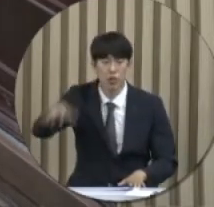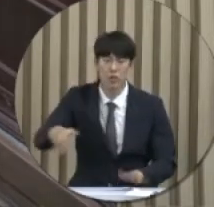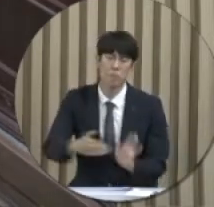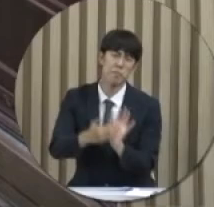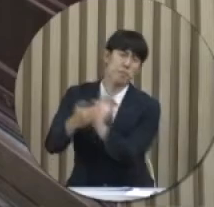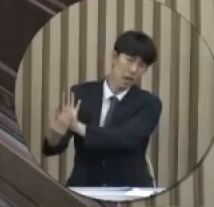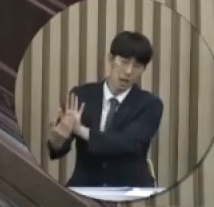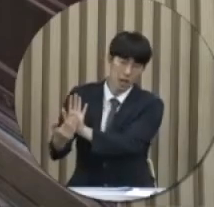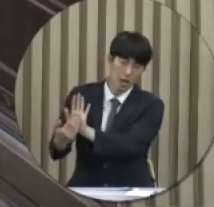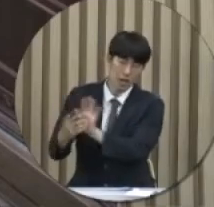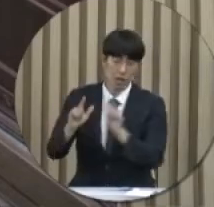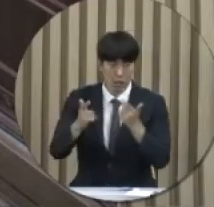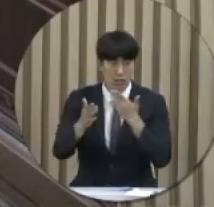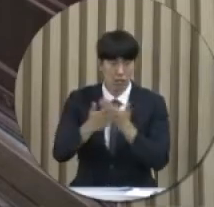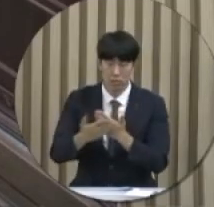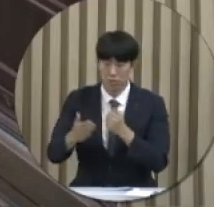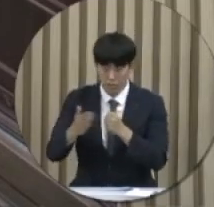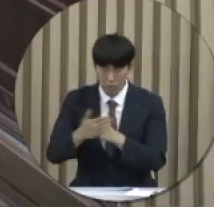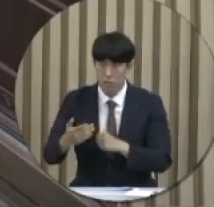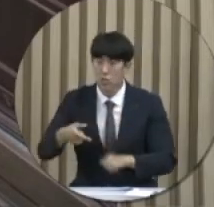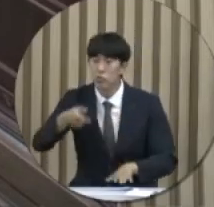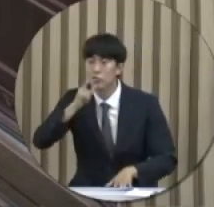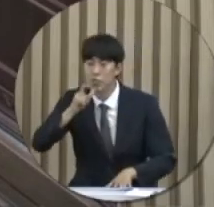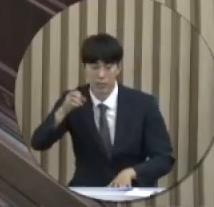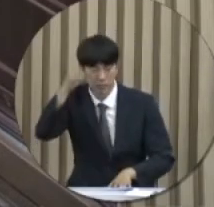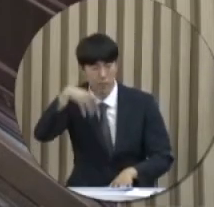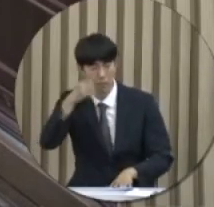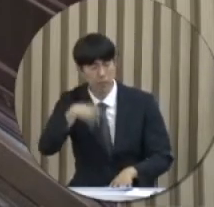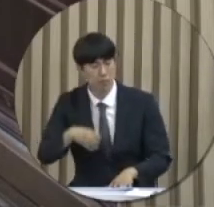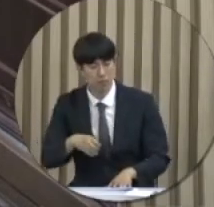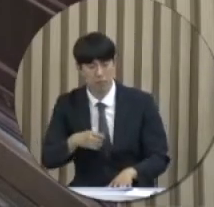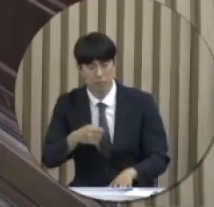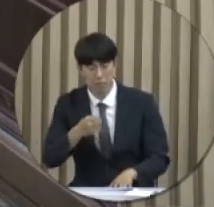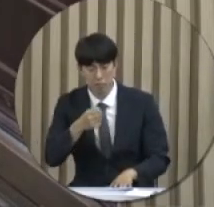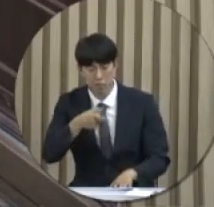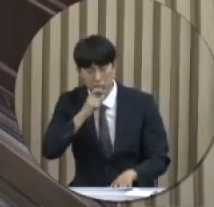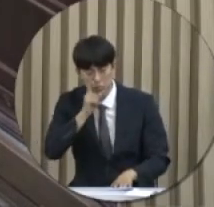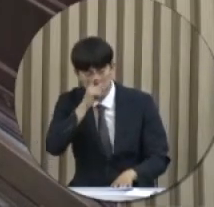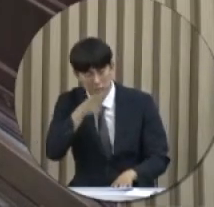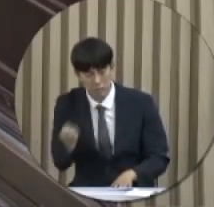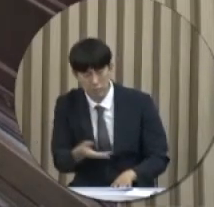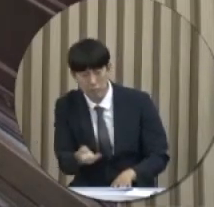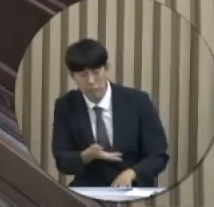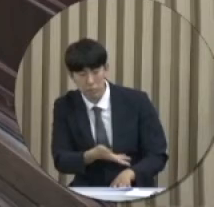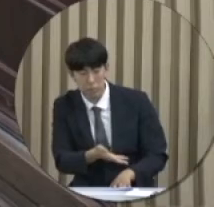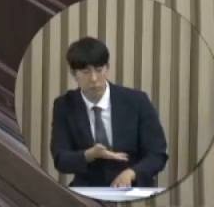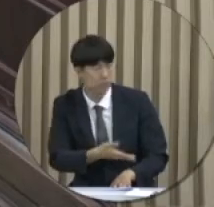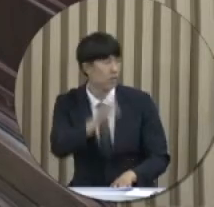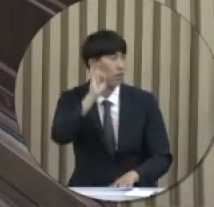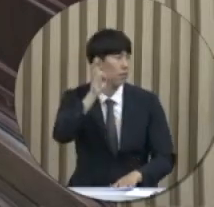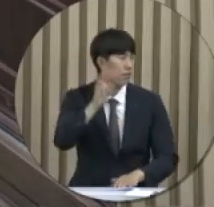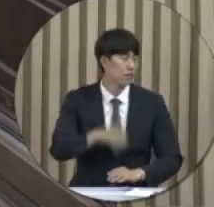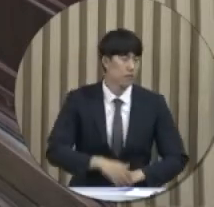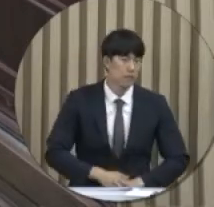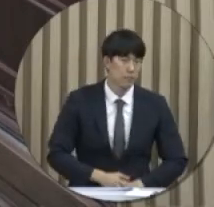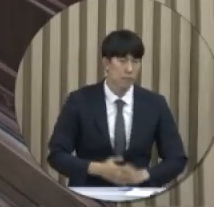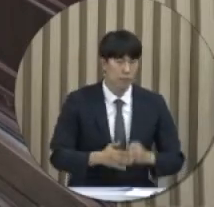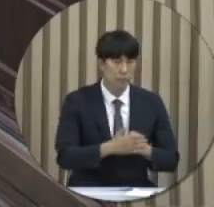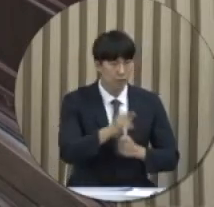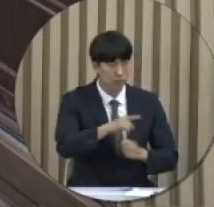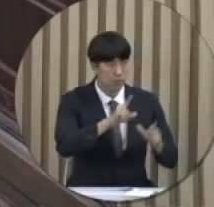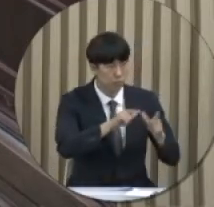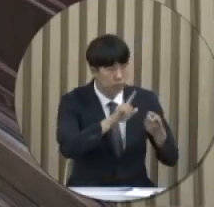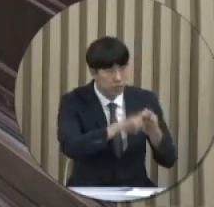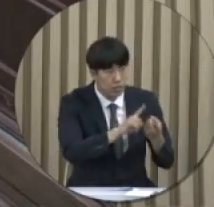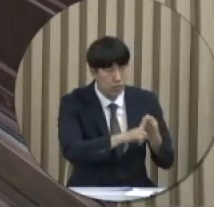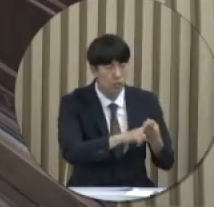하지 않기 때문에 수원에서도 미온적으로 계속 이런 것들을 방치하고 있지 않나라는 생각이 듭니다. 그래서 이런 부분들을